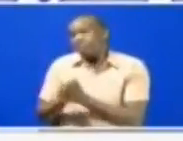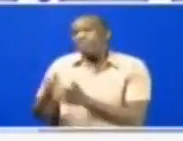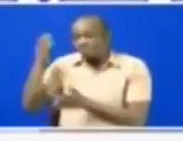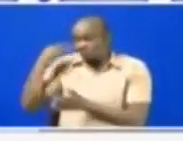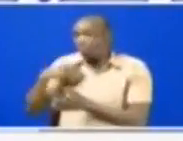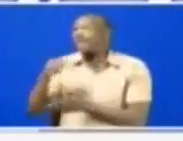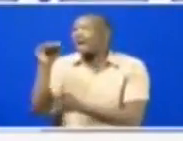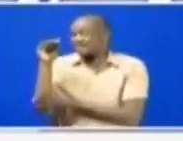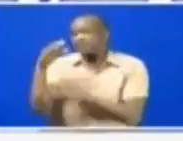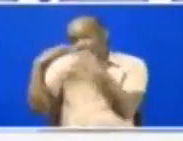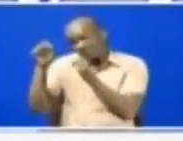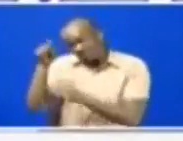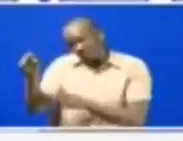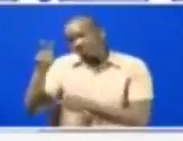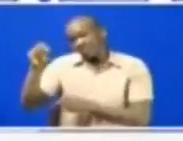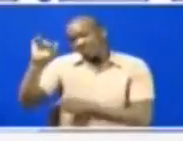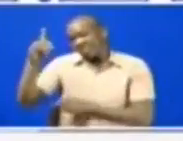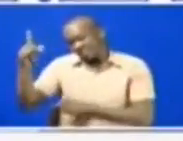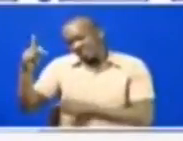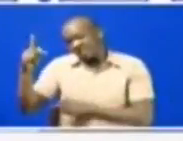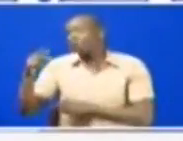kuomba sana President Nick Mwendwa pia